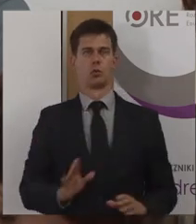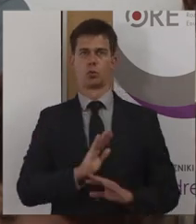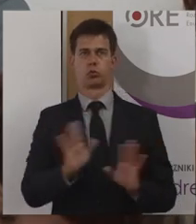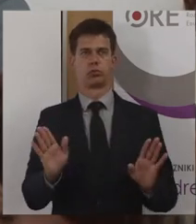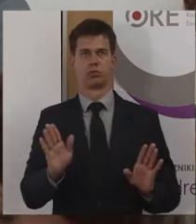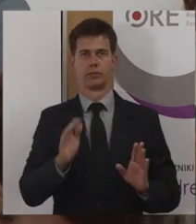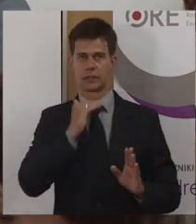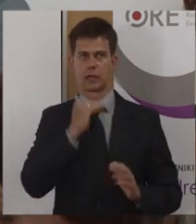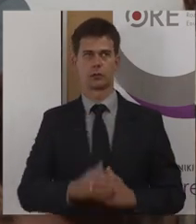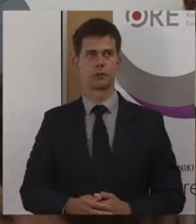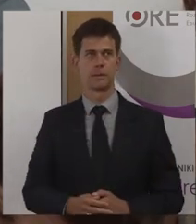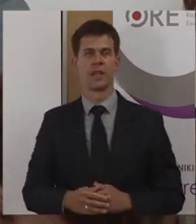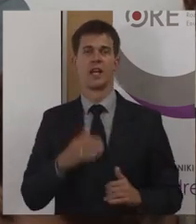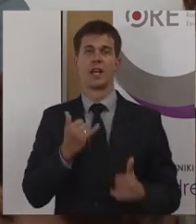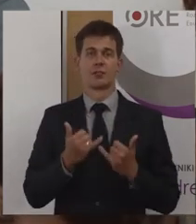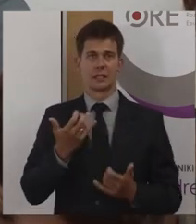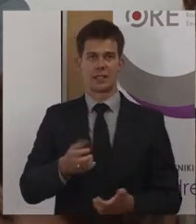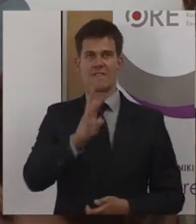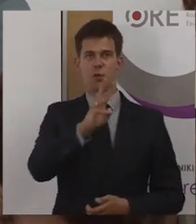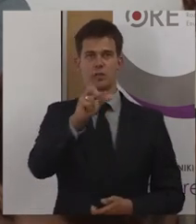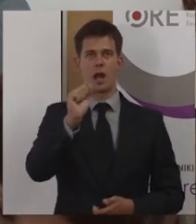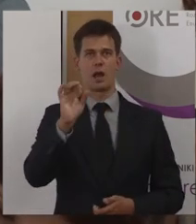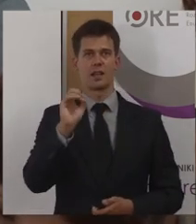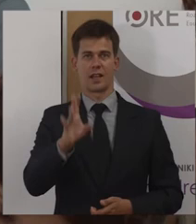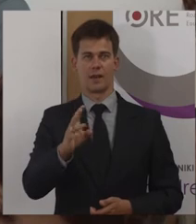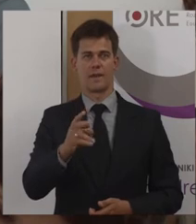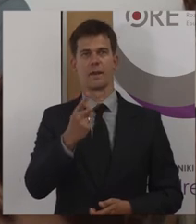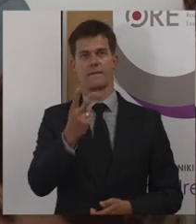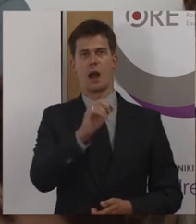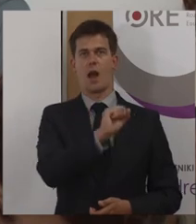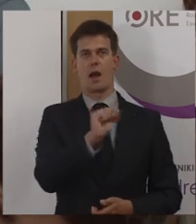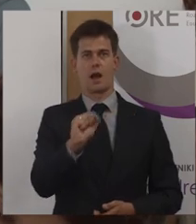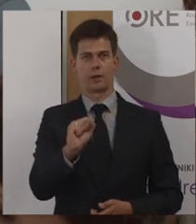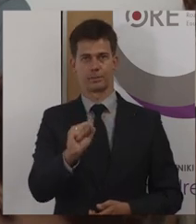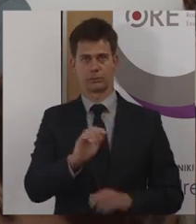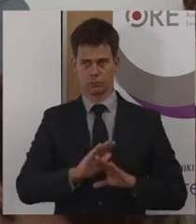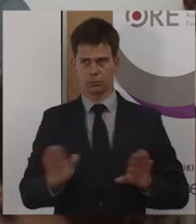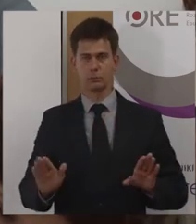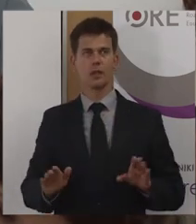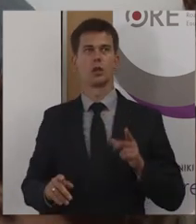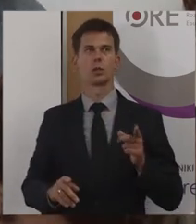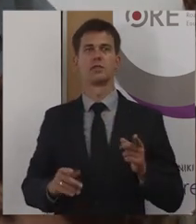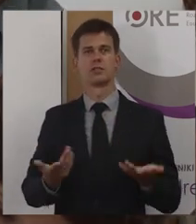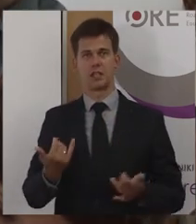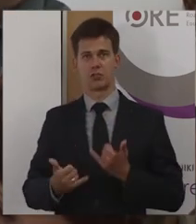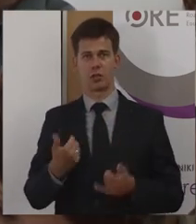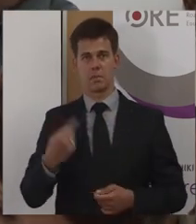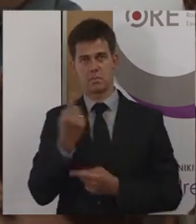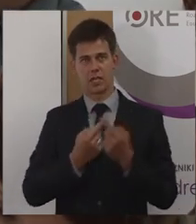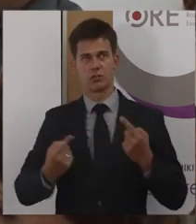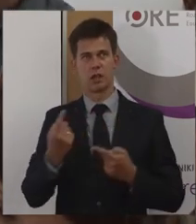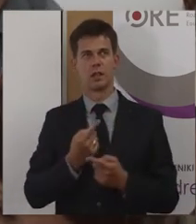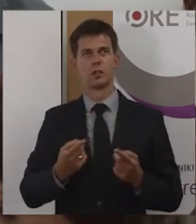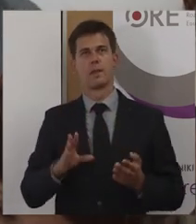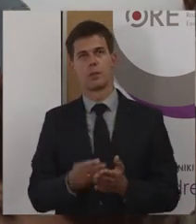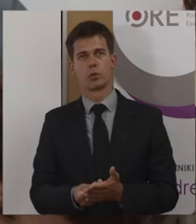wytyczne WCGA 2.0, przynajmniej na poziomie 2A, jakby biorąc pod uwagę pewne ograniczenia, które mamy właśnie